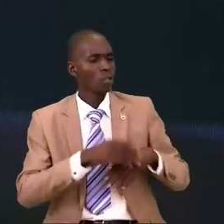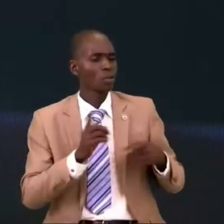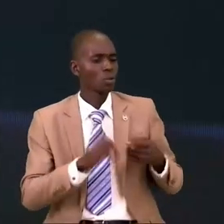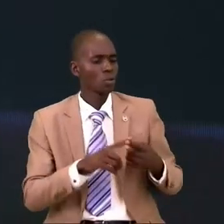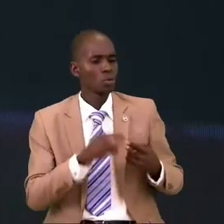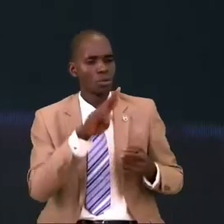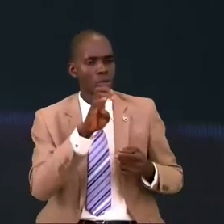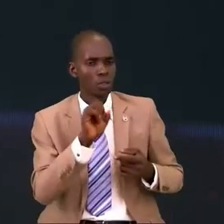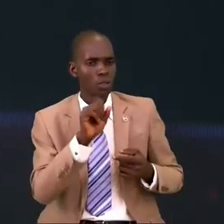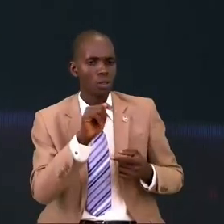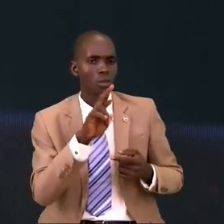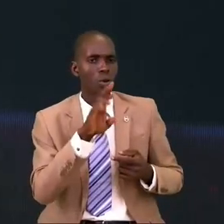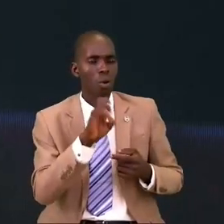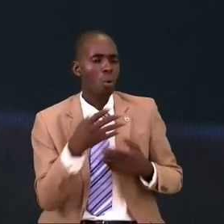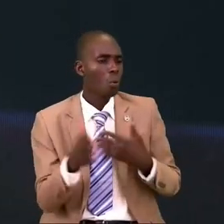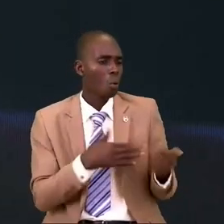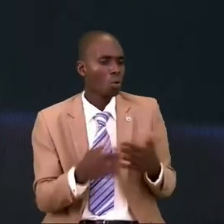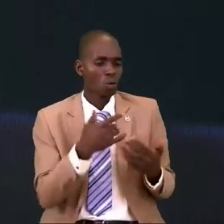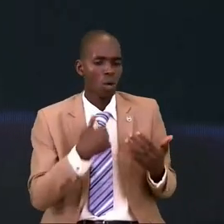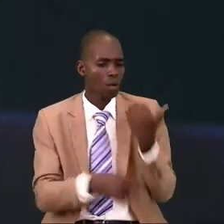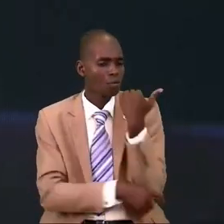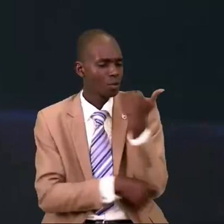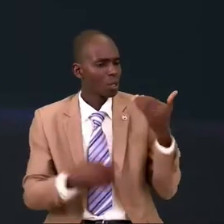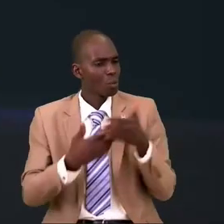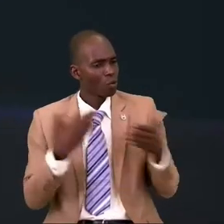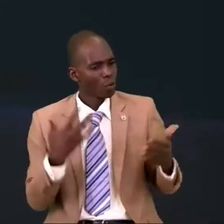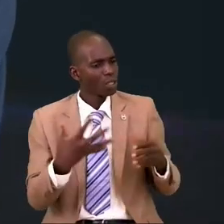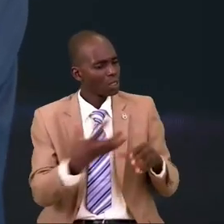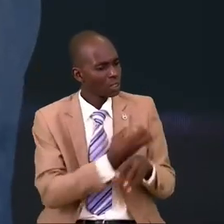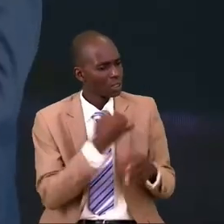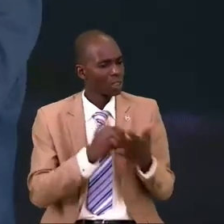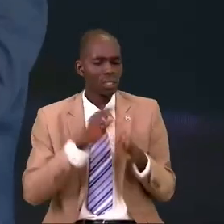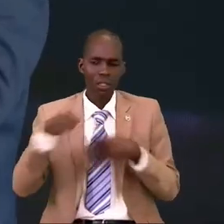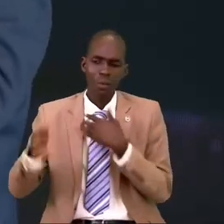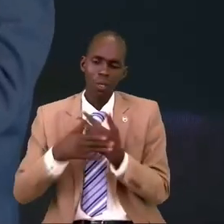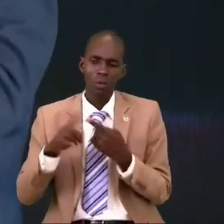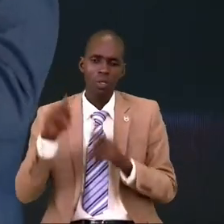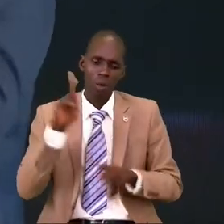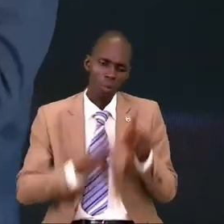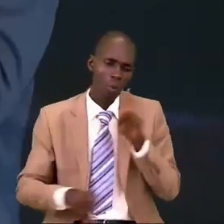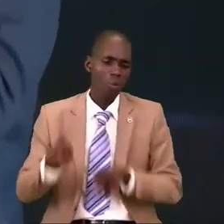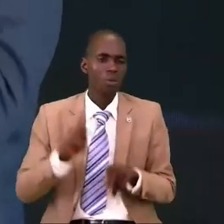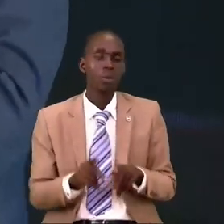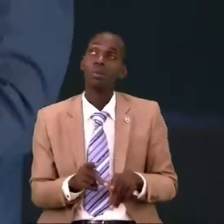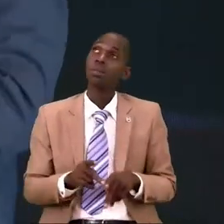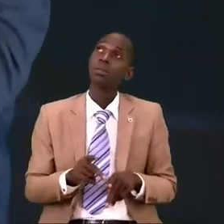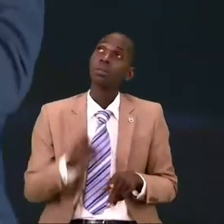ça au propriétaire. Tu as, Seigneur, c'est impossible. Sois juste.